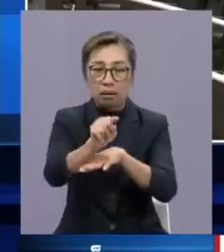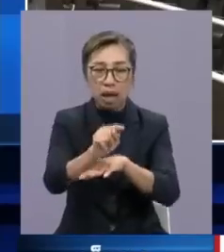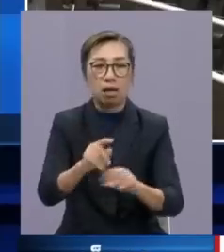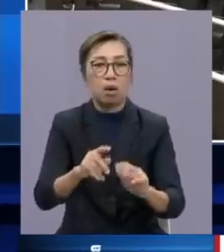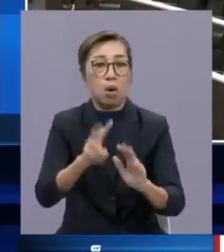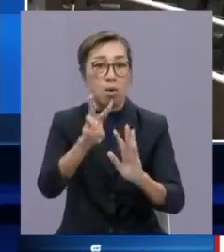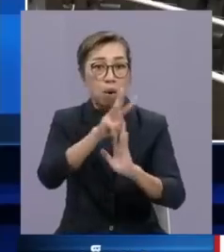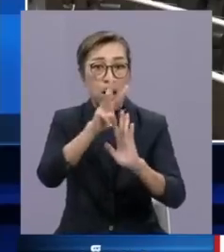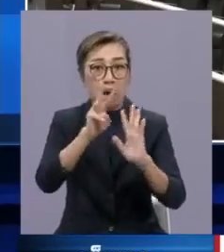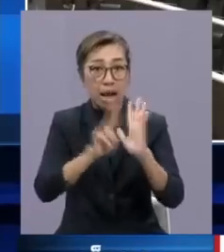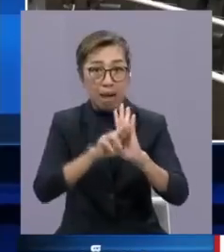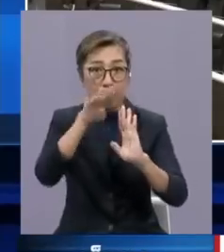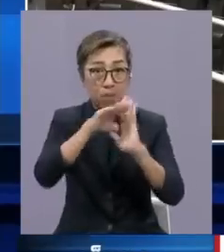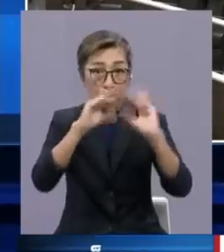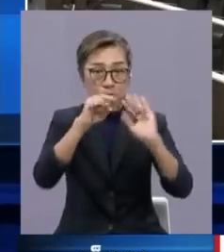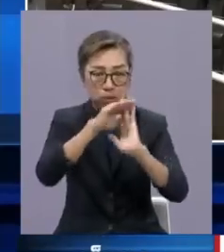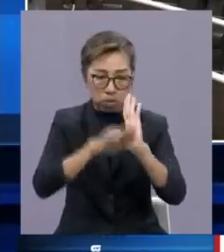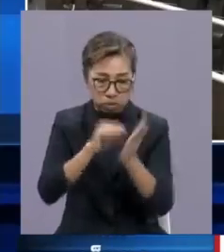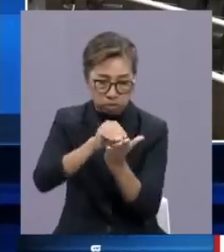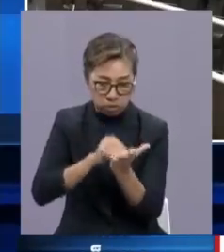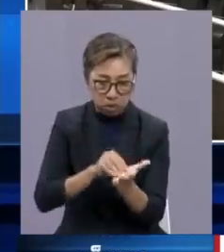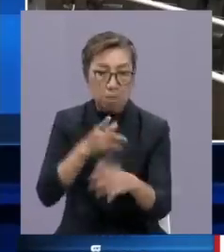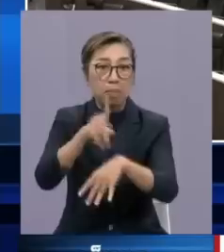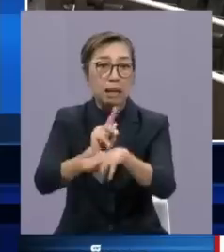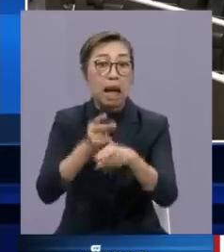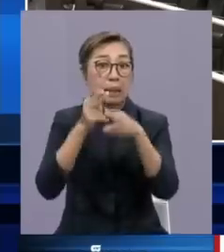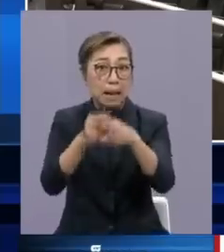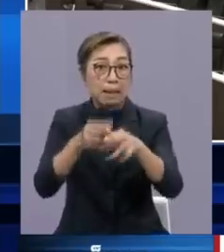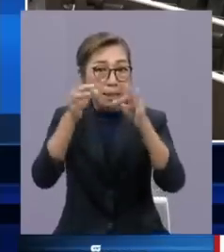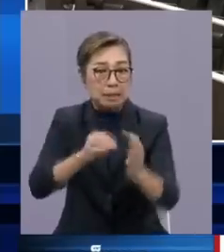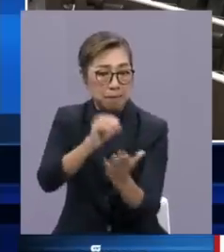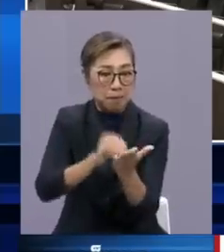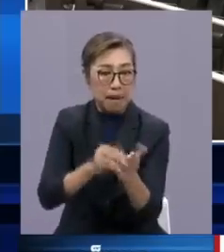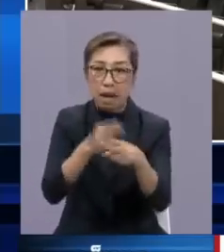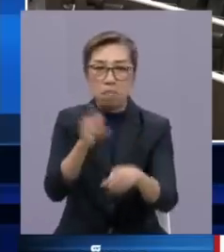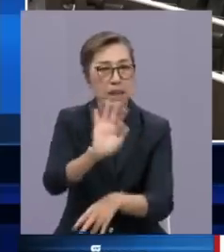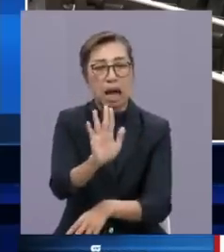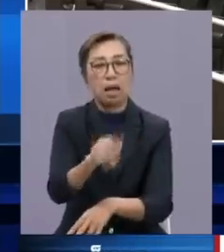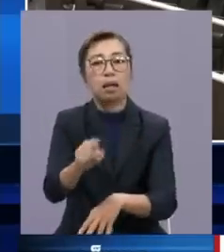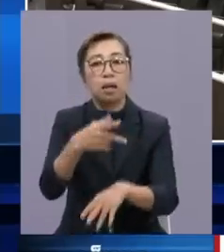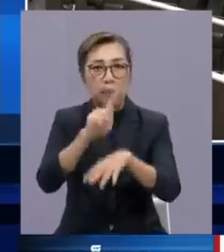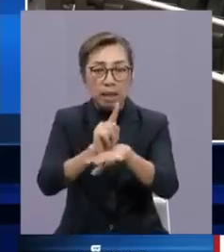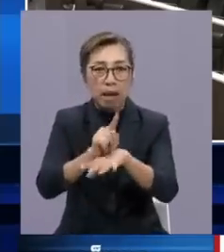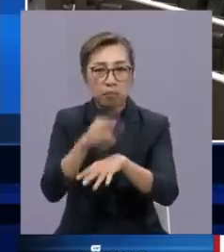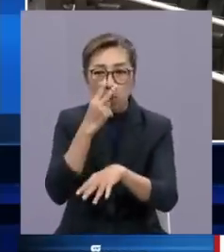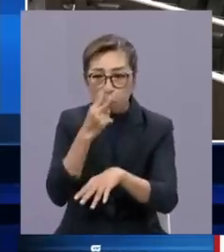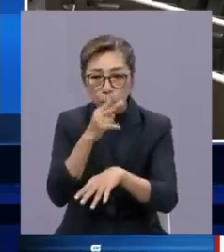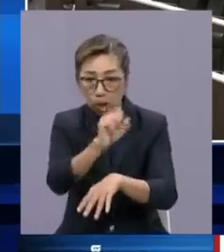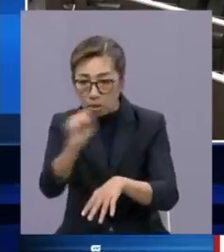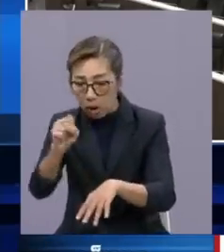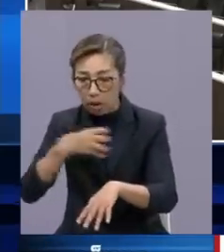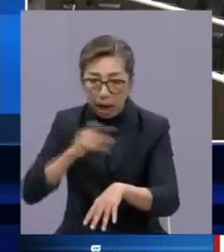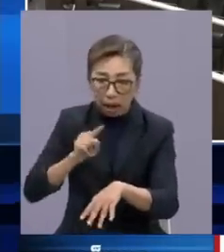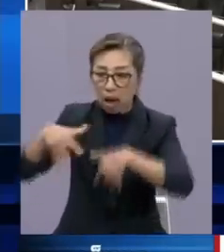นฟังเสียงส.ส.ประธานสภาต้องถูกกำกับแล้วก็ทวงดุลของส.ส.ประธานสภาไม่ใช่ค